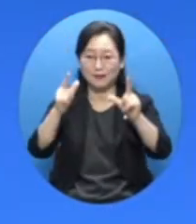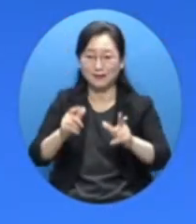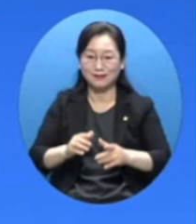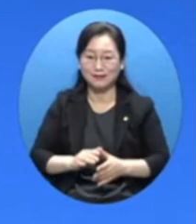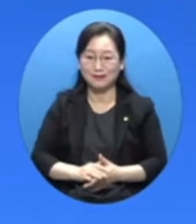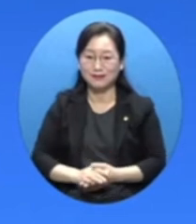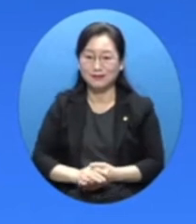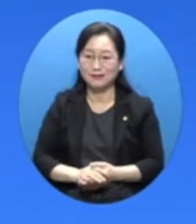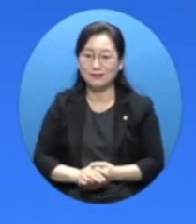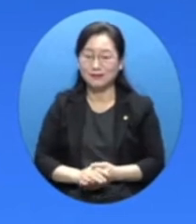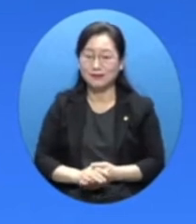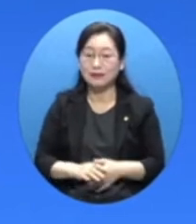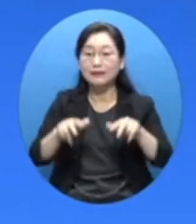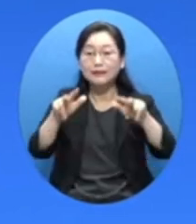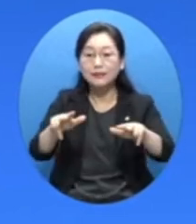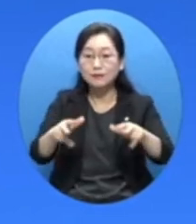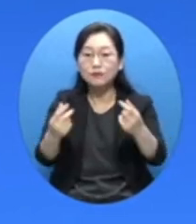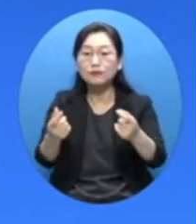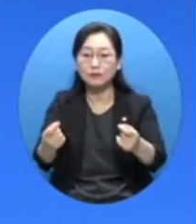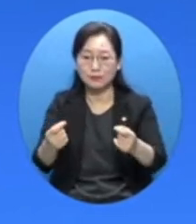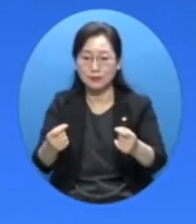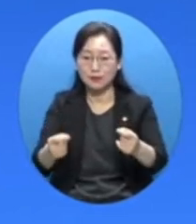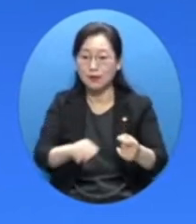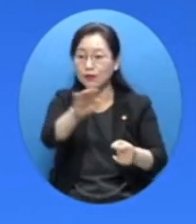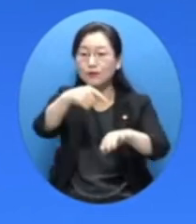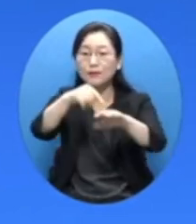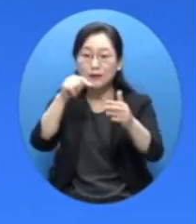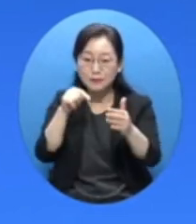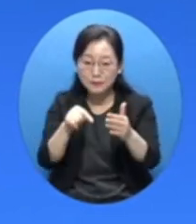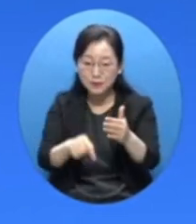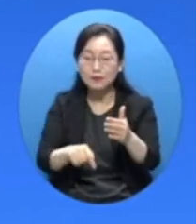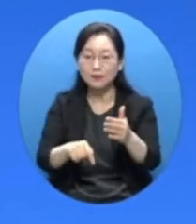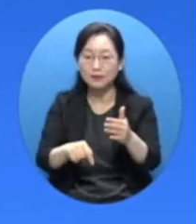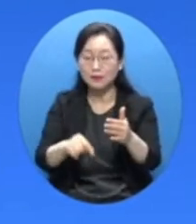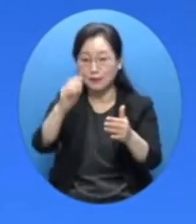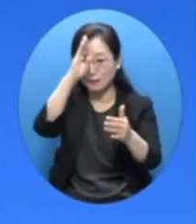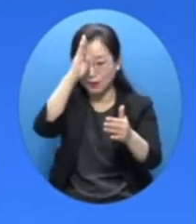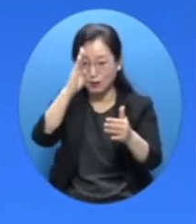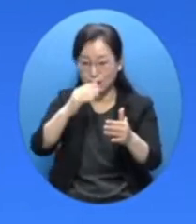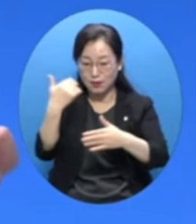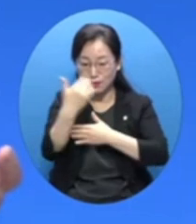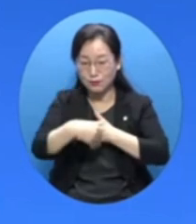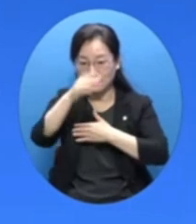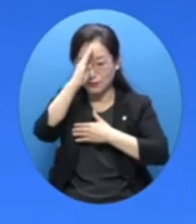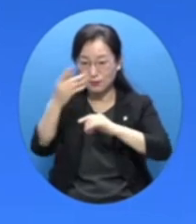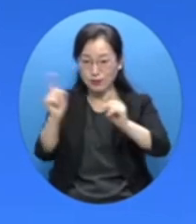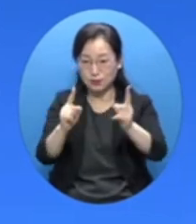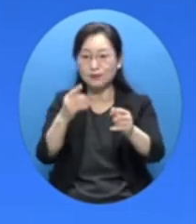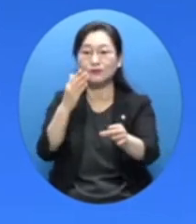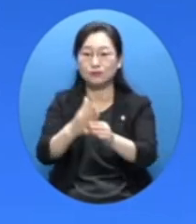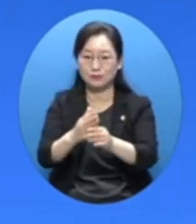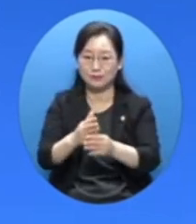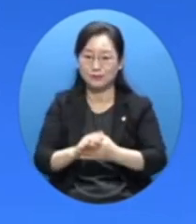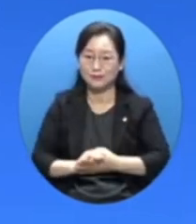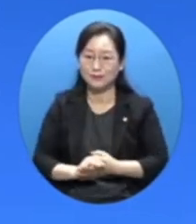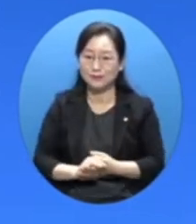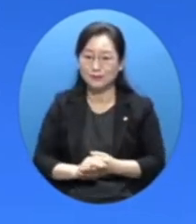것입니다 지금도 주님은 우리의 마음에 병을 육신의 병을 고치십니다